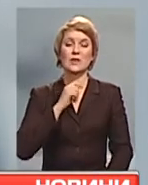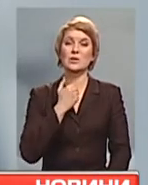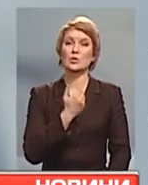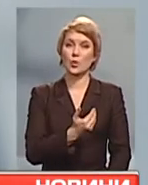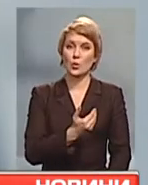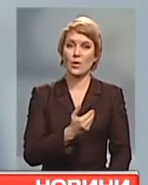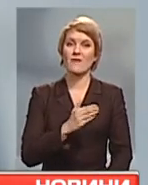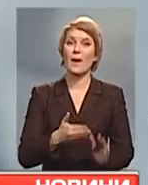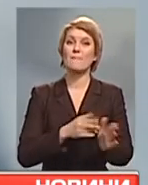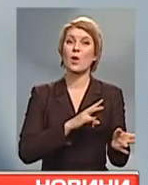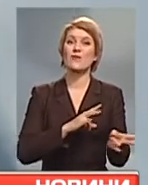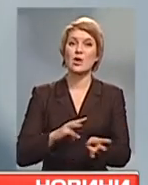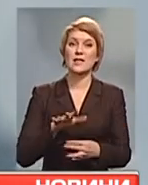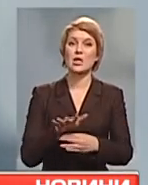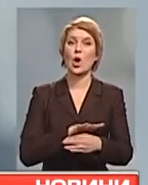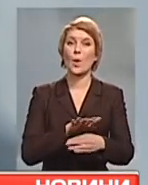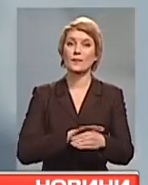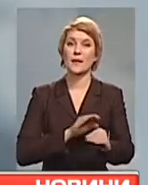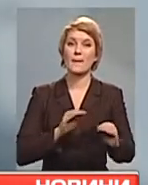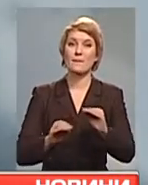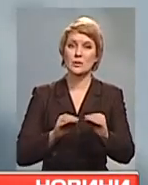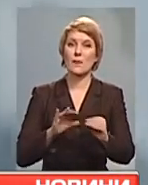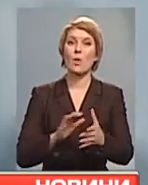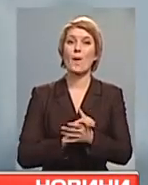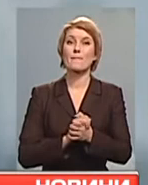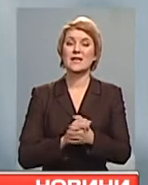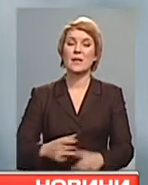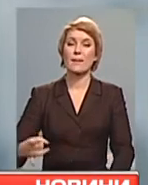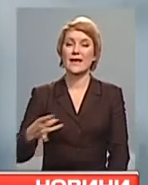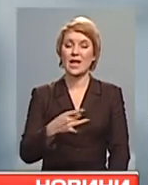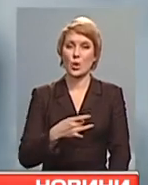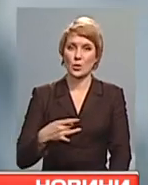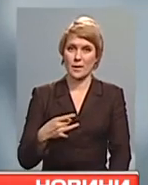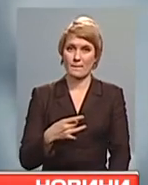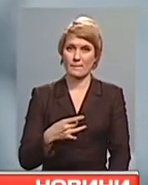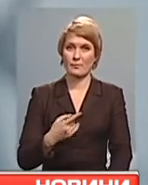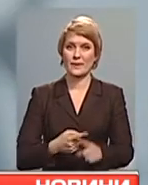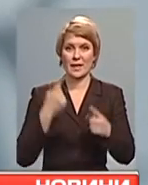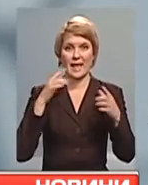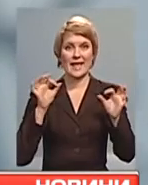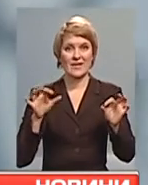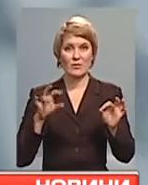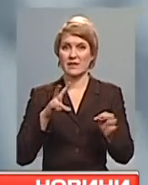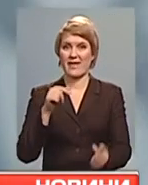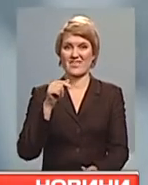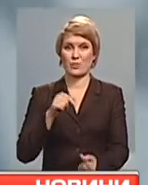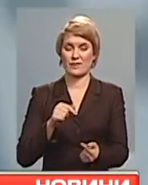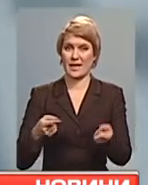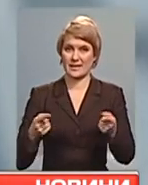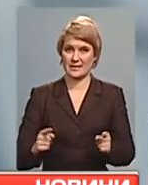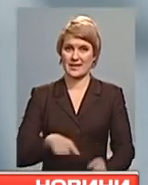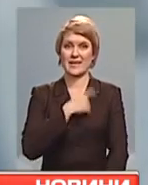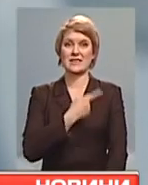та обстрілі позицій, а також по мирним районам міста Донецька. Ця інформація не відповідає дійсності, сили АТО